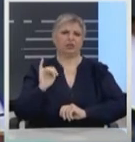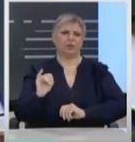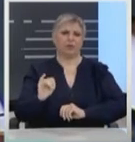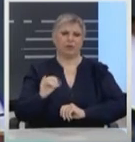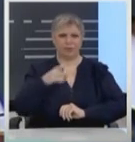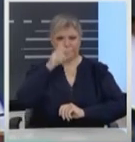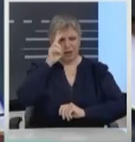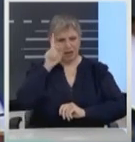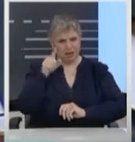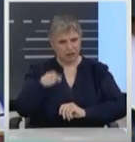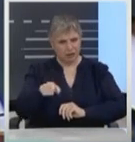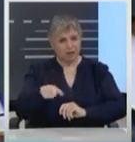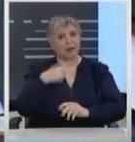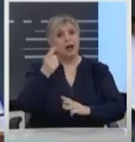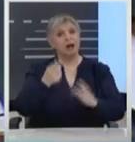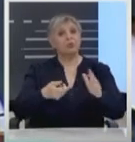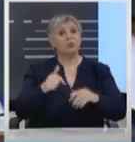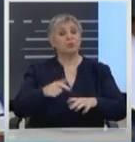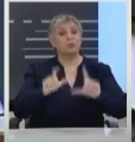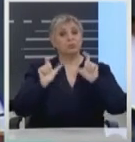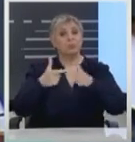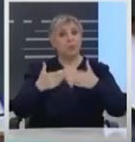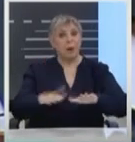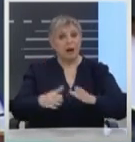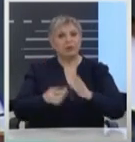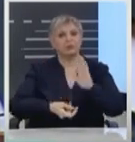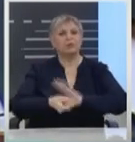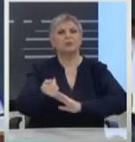Είναι αυτός ο οποίος διέφυγε στο εξωτερικό